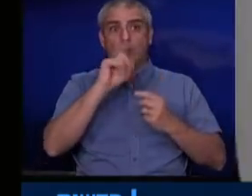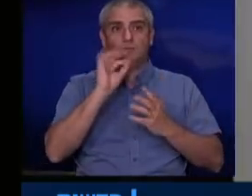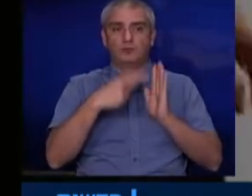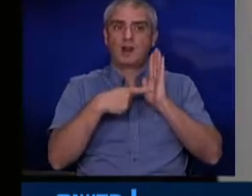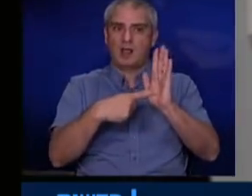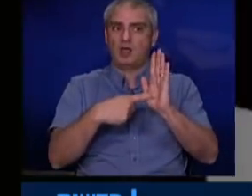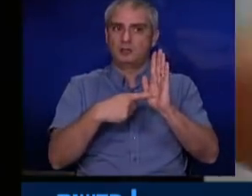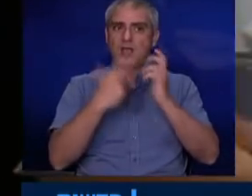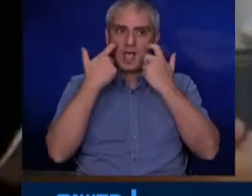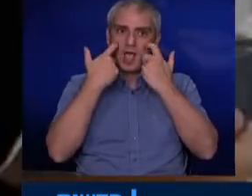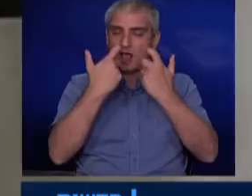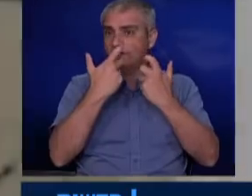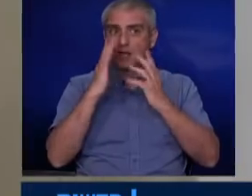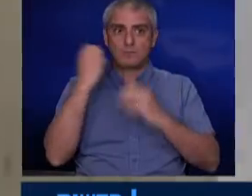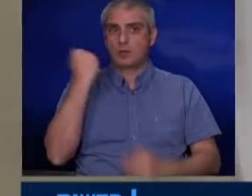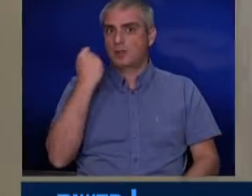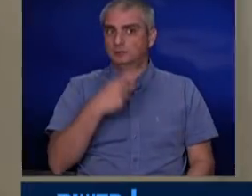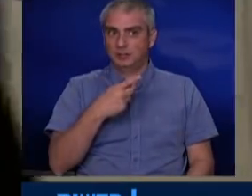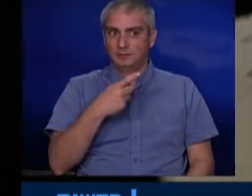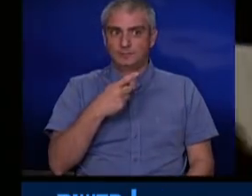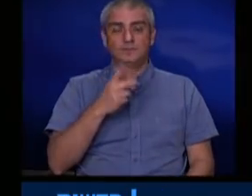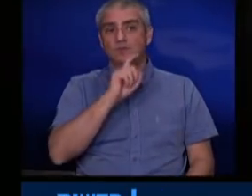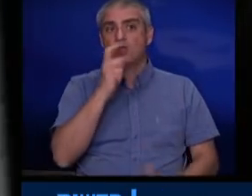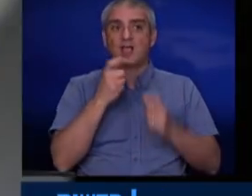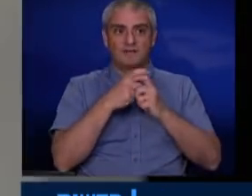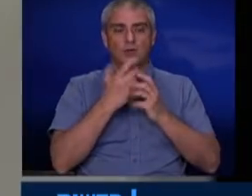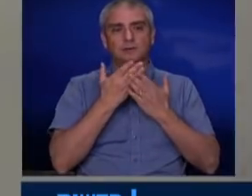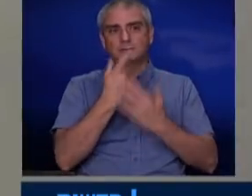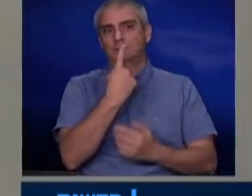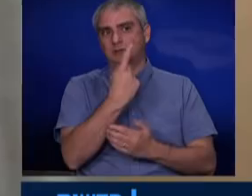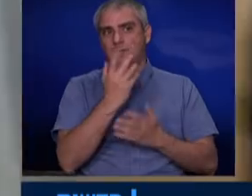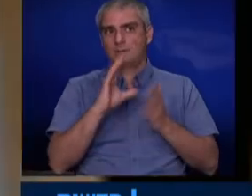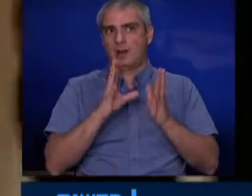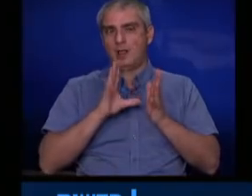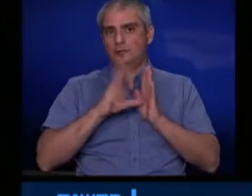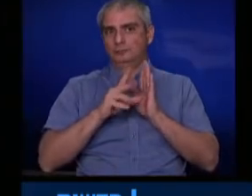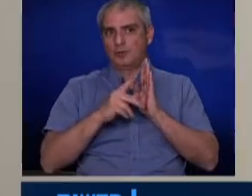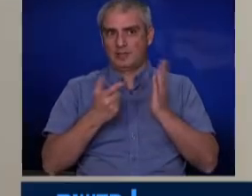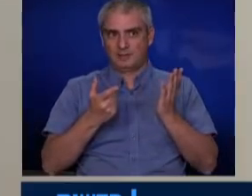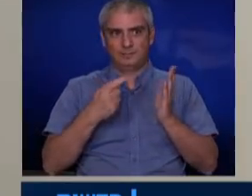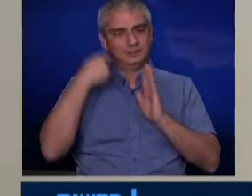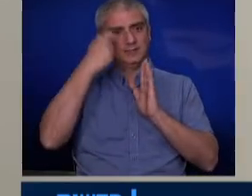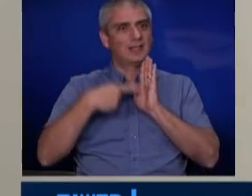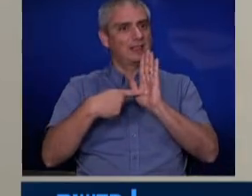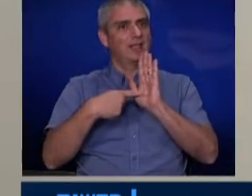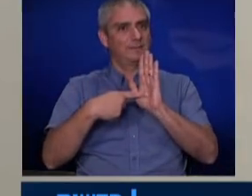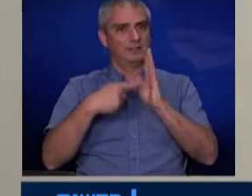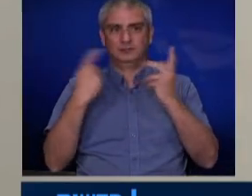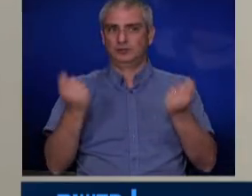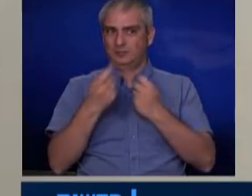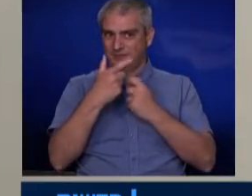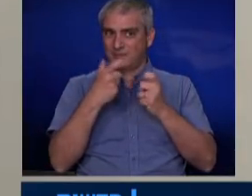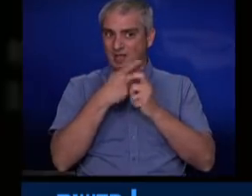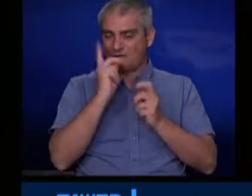את מנגנוני ההבטחה הקפדניים, ייתכן שבחברה סייעו בעצמם לשודדים. בסרטוני התדמית שפרסמה